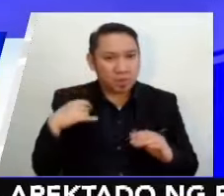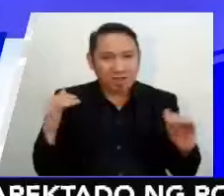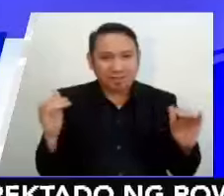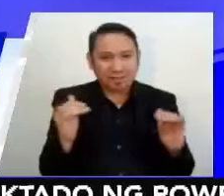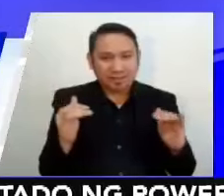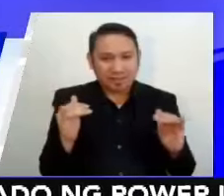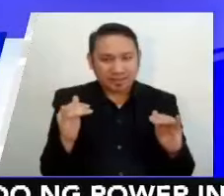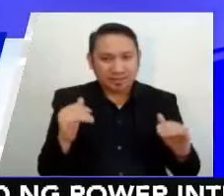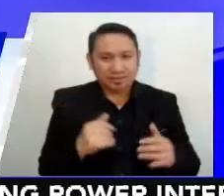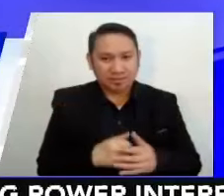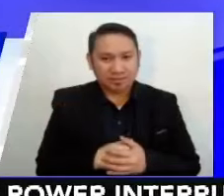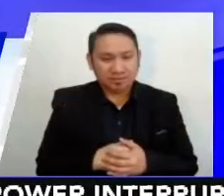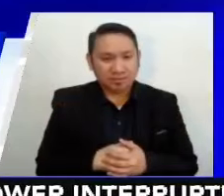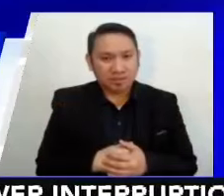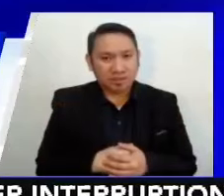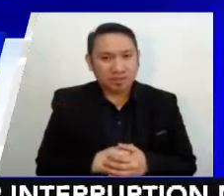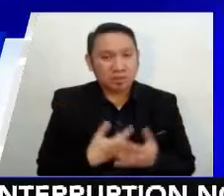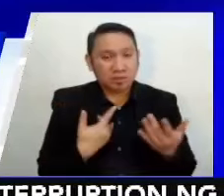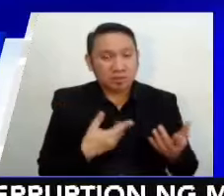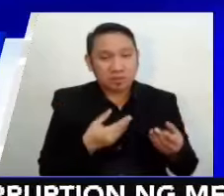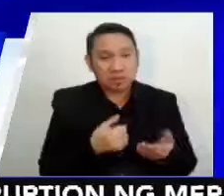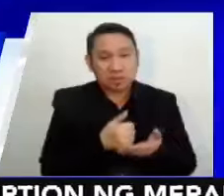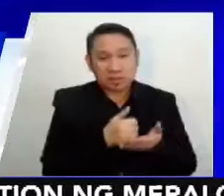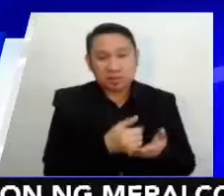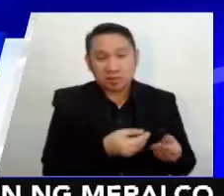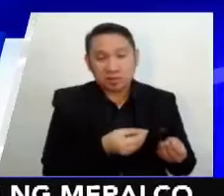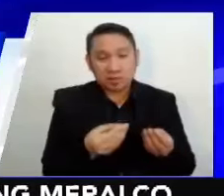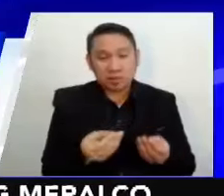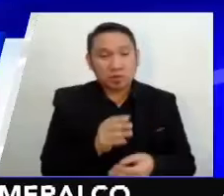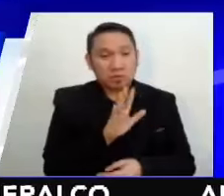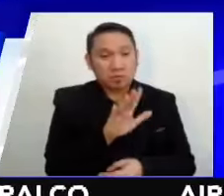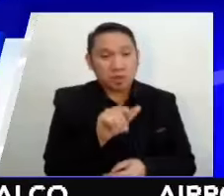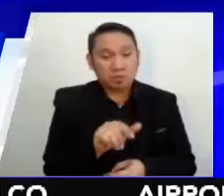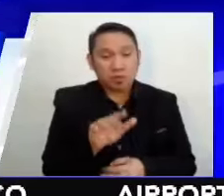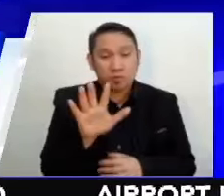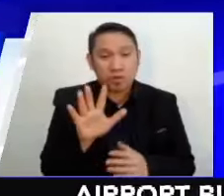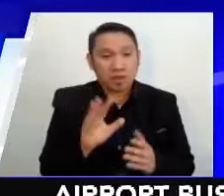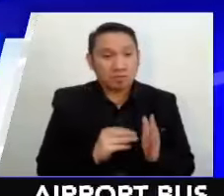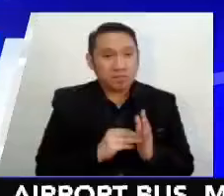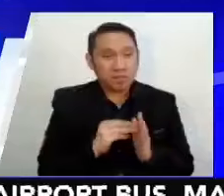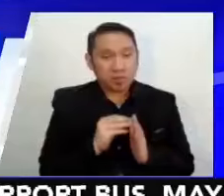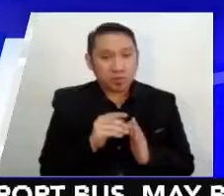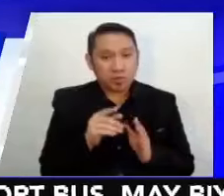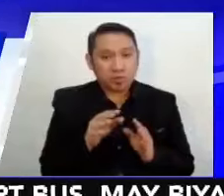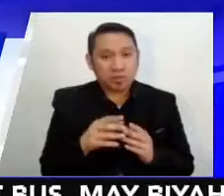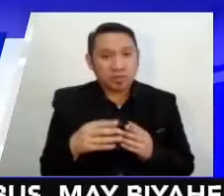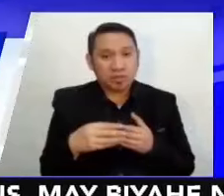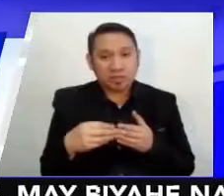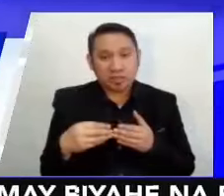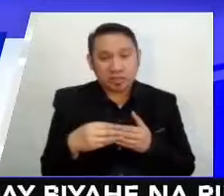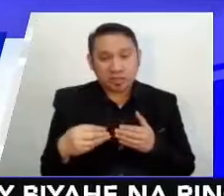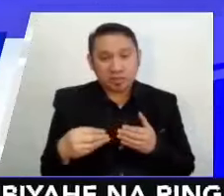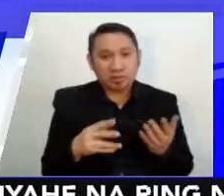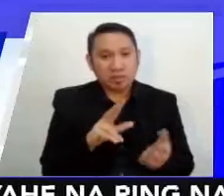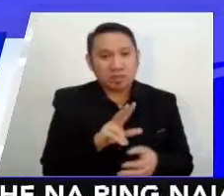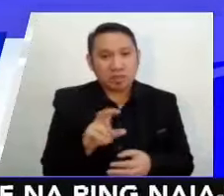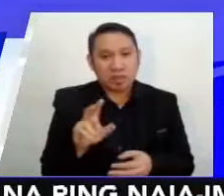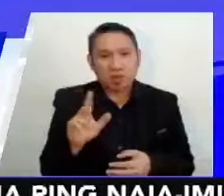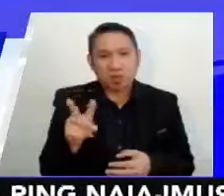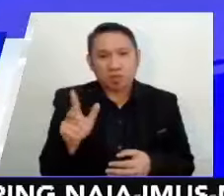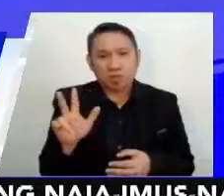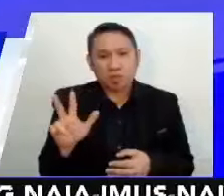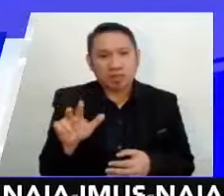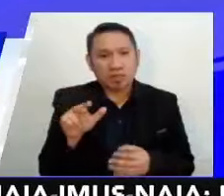na nilang ibinigay na tulong na $5.5 million, katumbas ng halos mahigit 323 million pesos noong Setyembre.